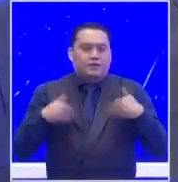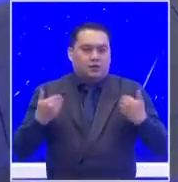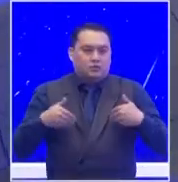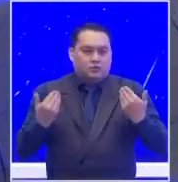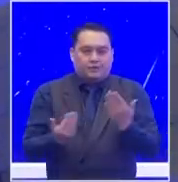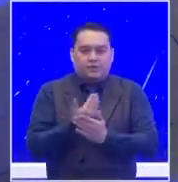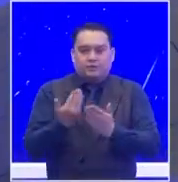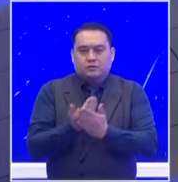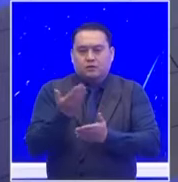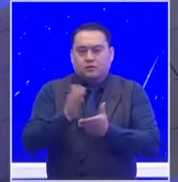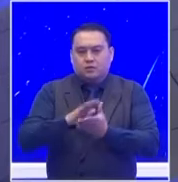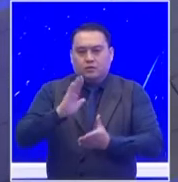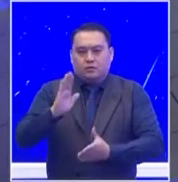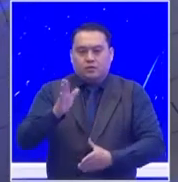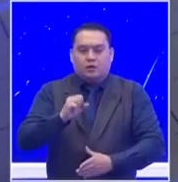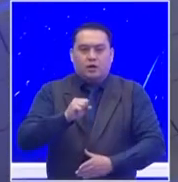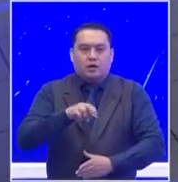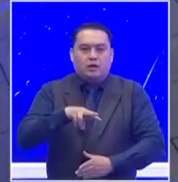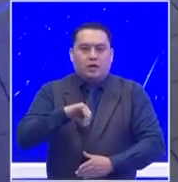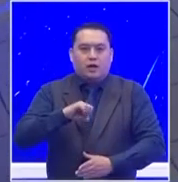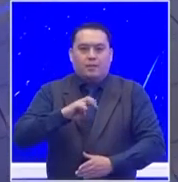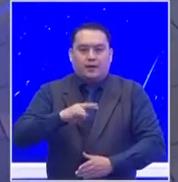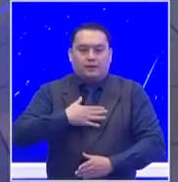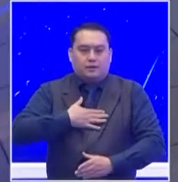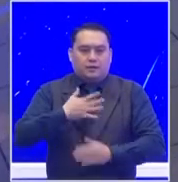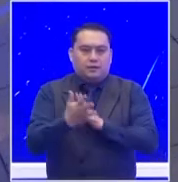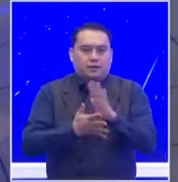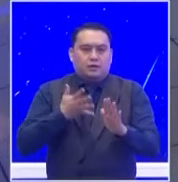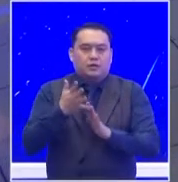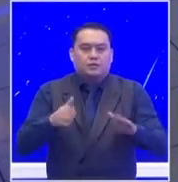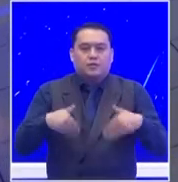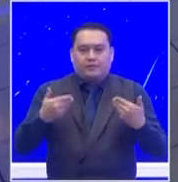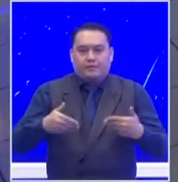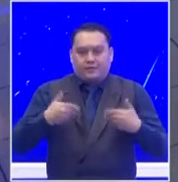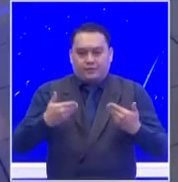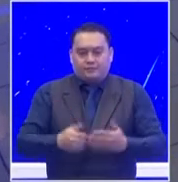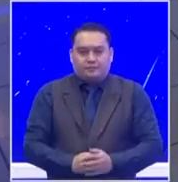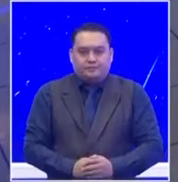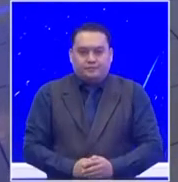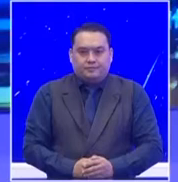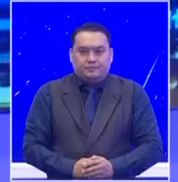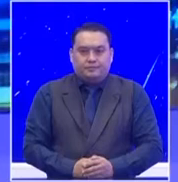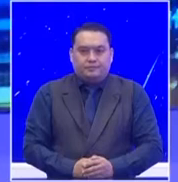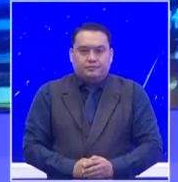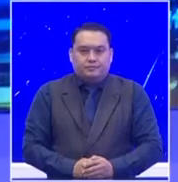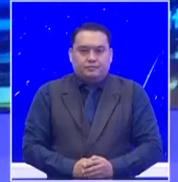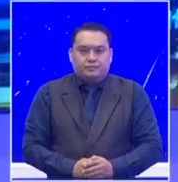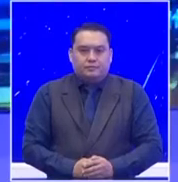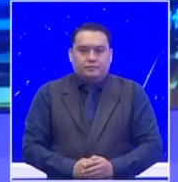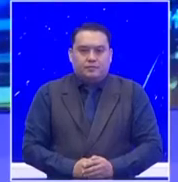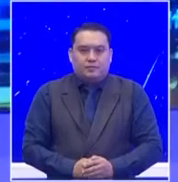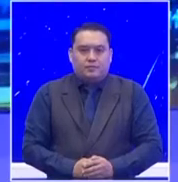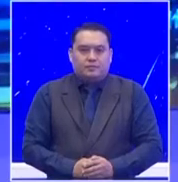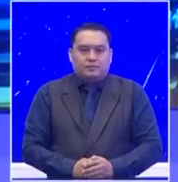Здравствуйте, время новостей на телеканале ЖТСУ. В студии Еламан Раймбеков, и сурдоперевод обеспечивает Марат Жумабеков. К